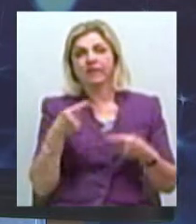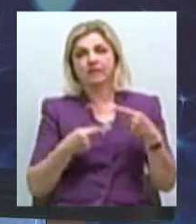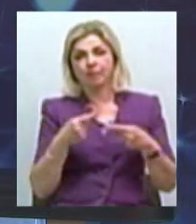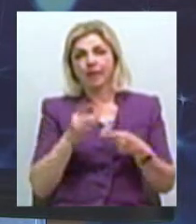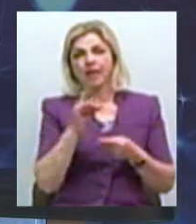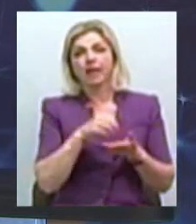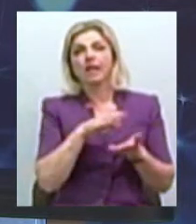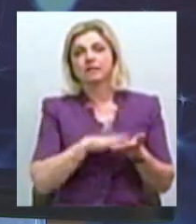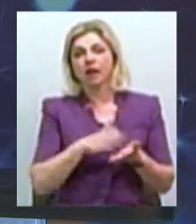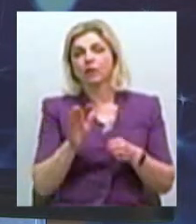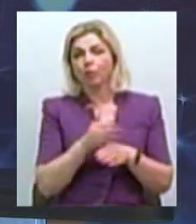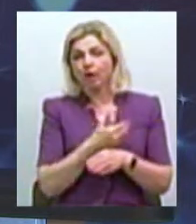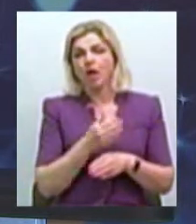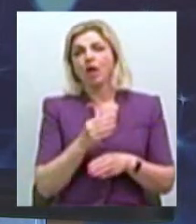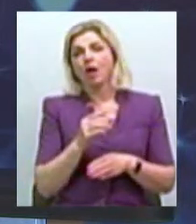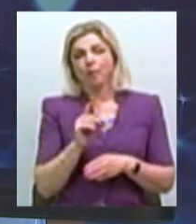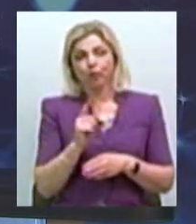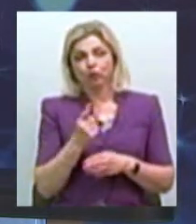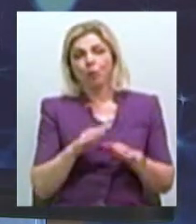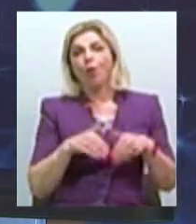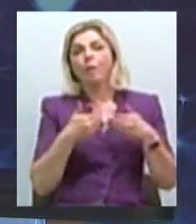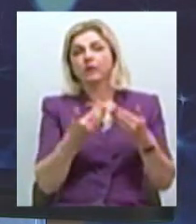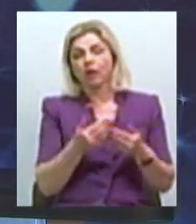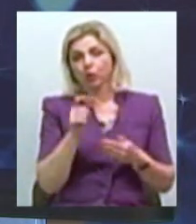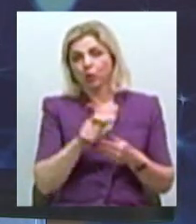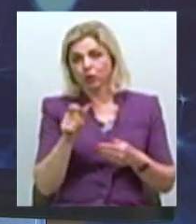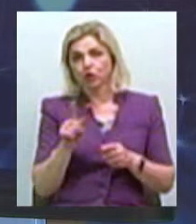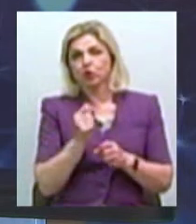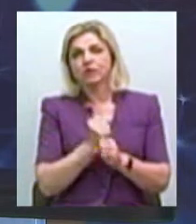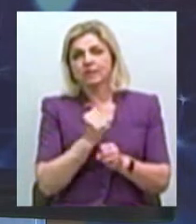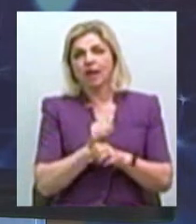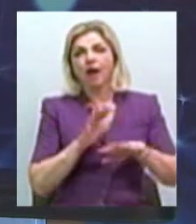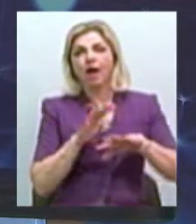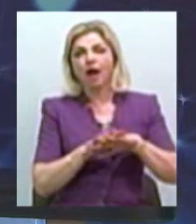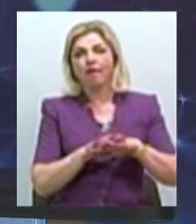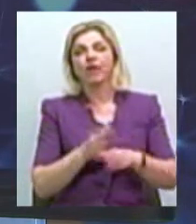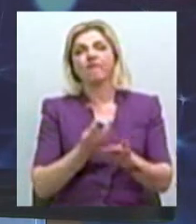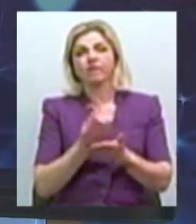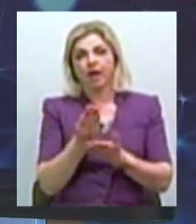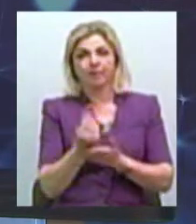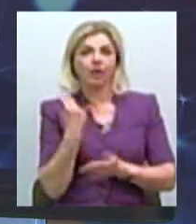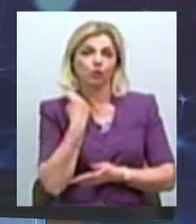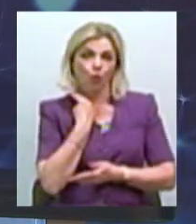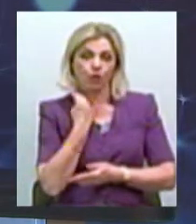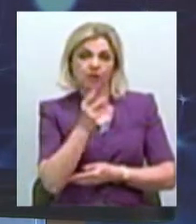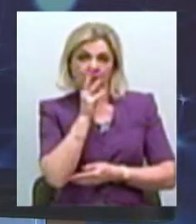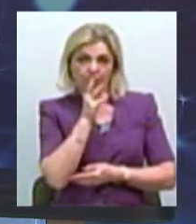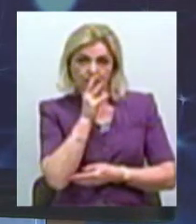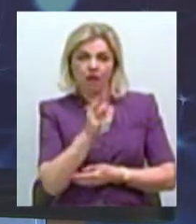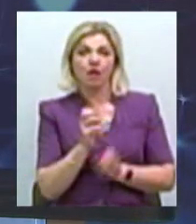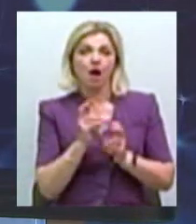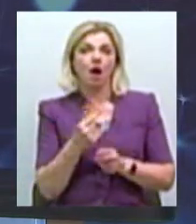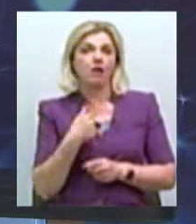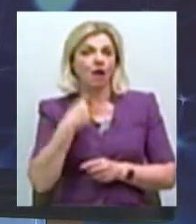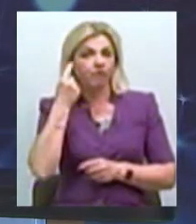у зв'язку з тим, що звернення сторін було, що вони укладали графік погашення заборгованості з виплати заробітної плати. Наскільки мені